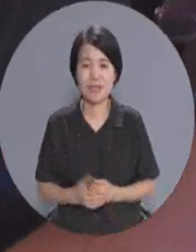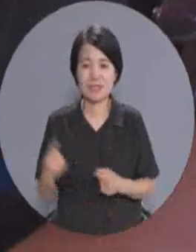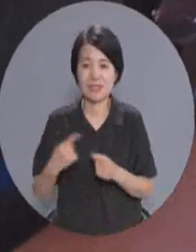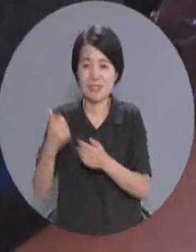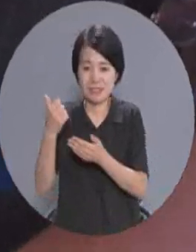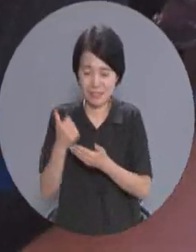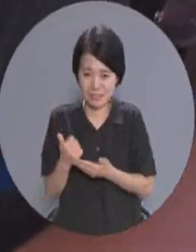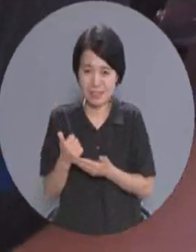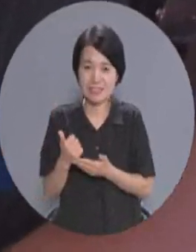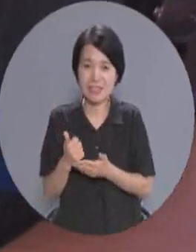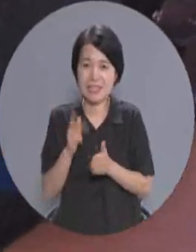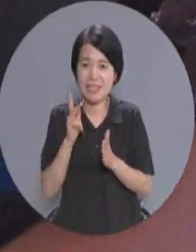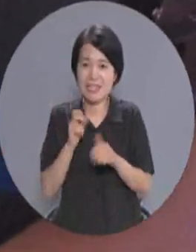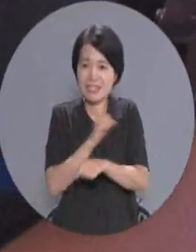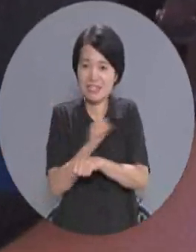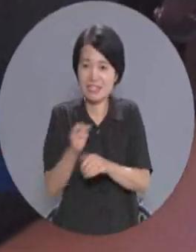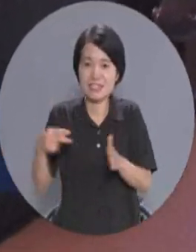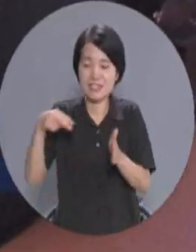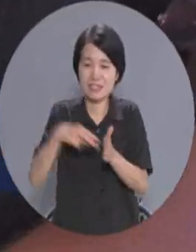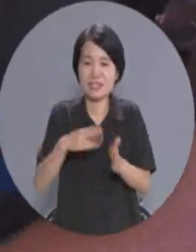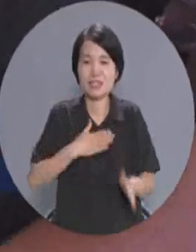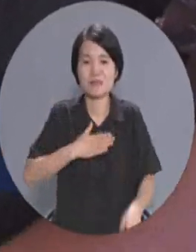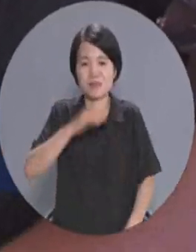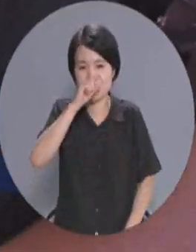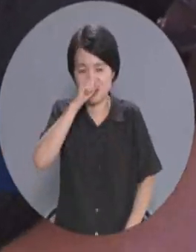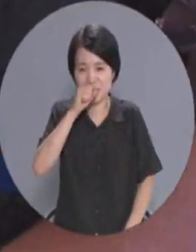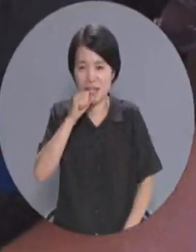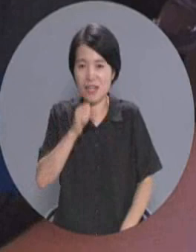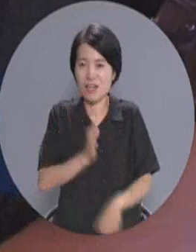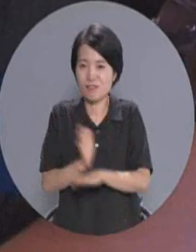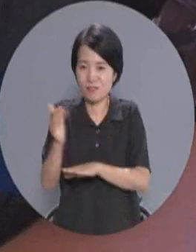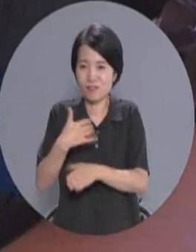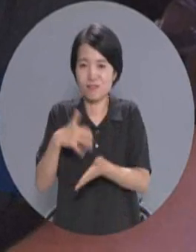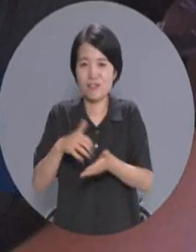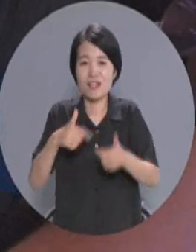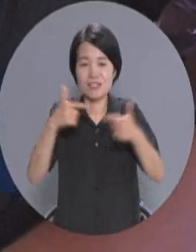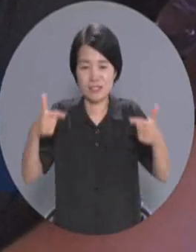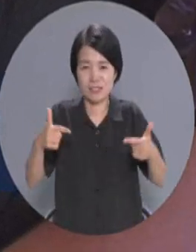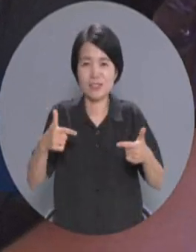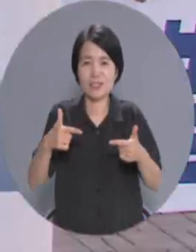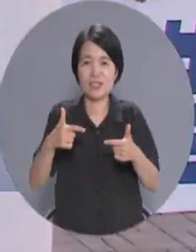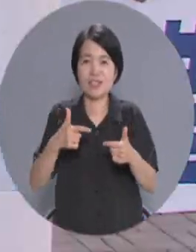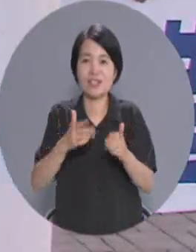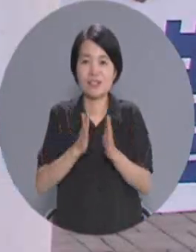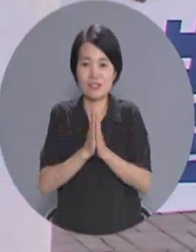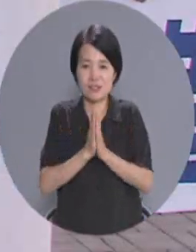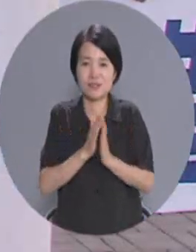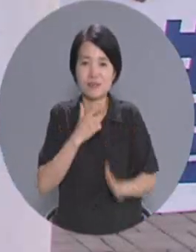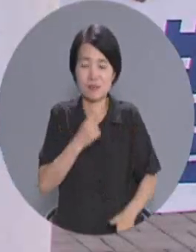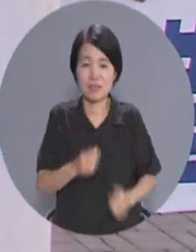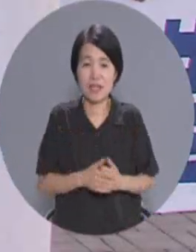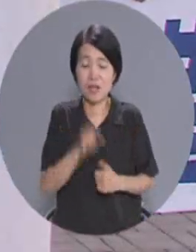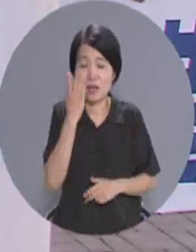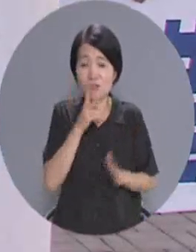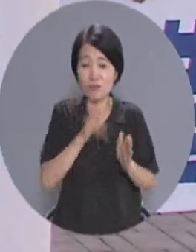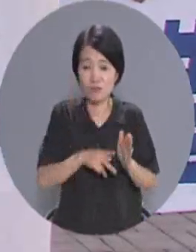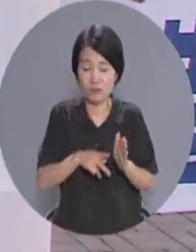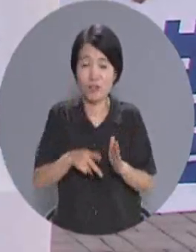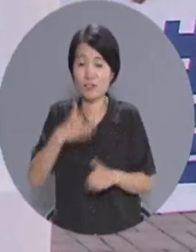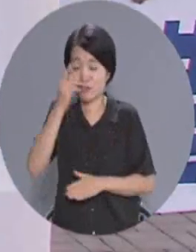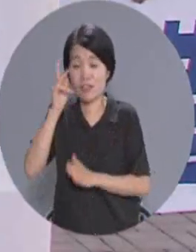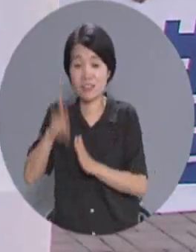승객으로 승차하는 감이 너무 기분 좋고요. 더 많은 횟수가 운행될 수 있도록 해주시면. 이날 여수